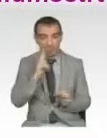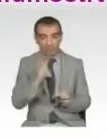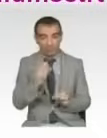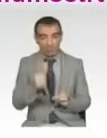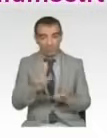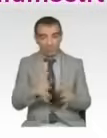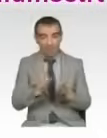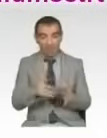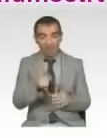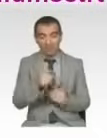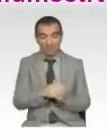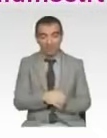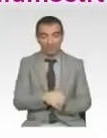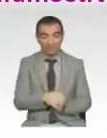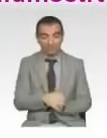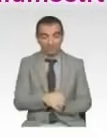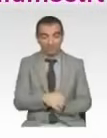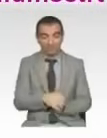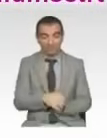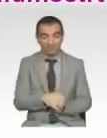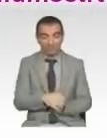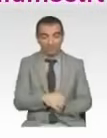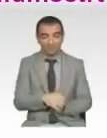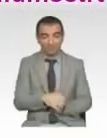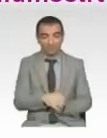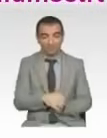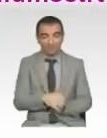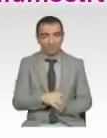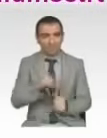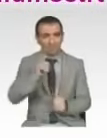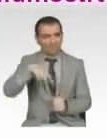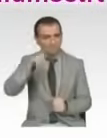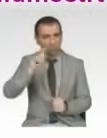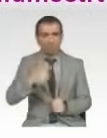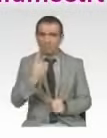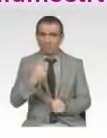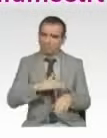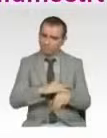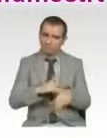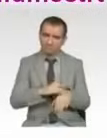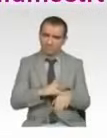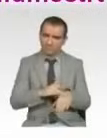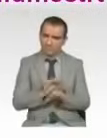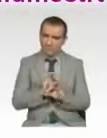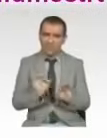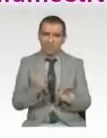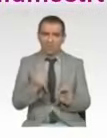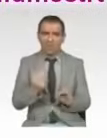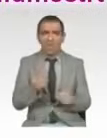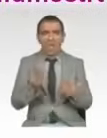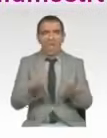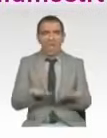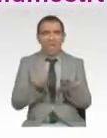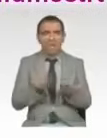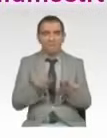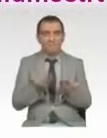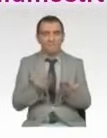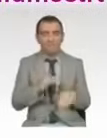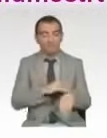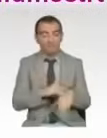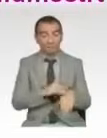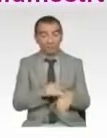parladı. Kara mı oldu biraz günde daha? Günde bir kez bile sürmeniz yeterli. Gece yatmadan önce, hatta böyle hafif. Güzel.